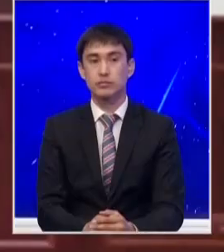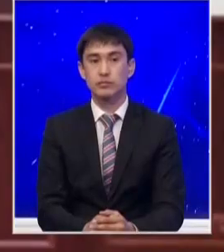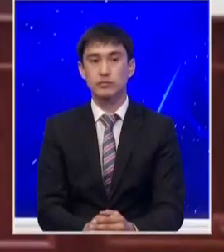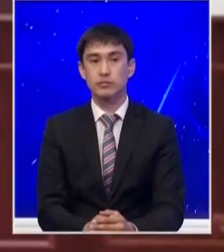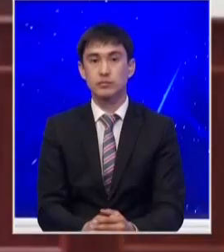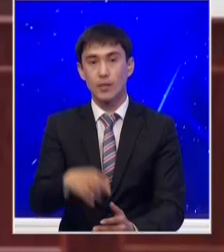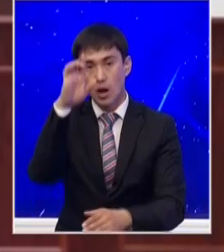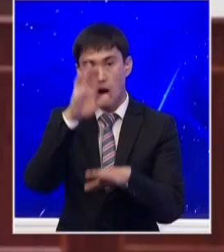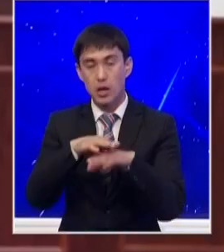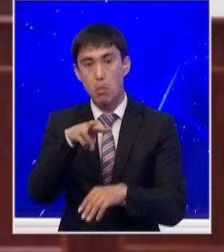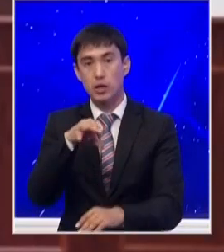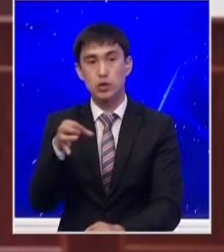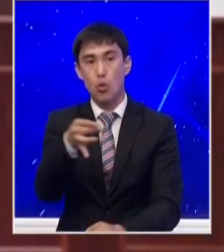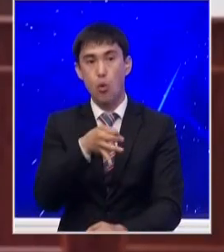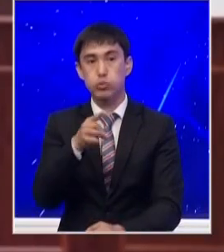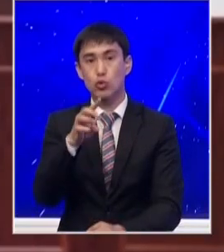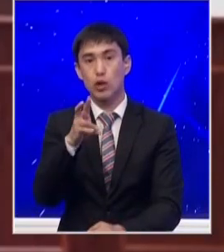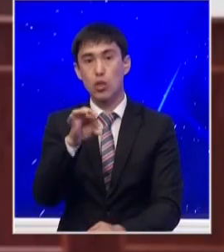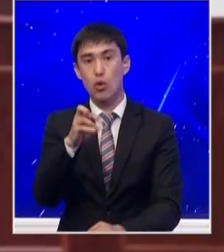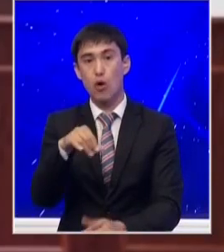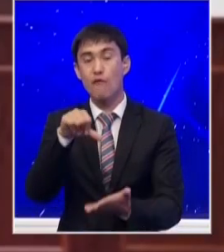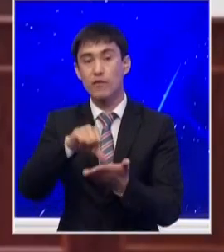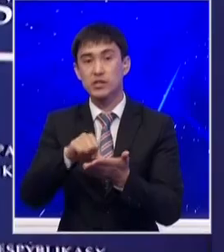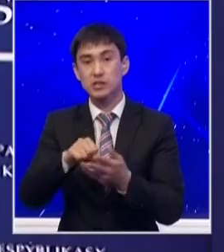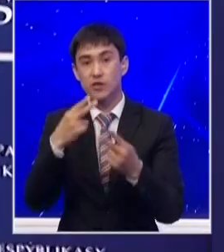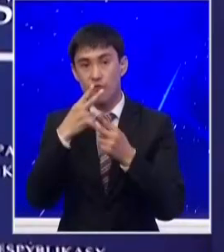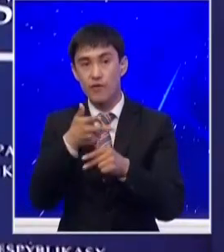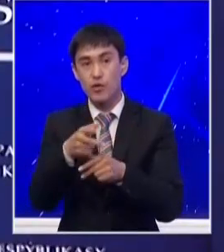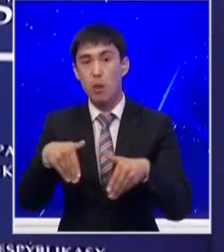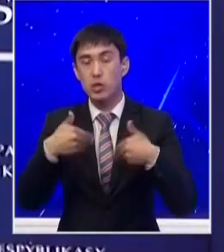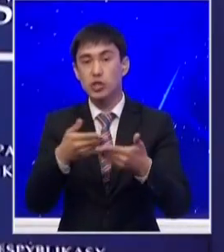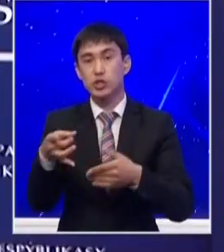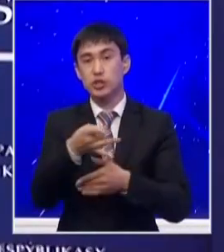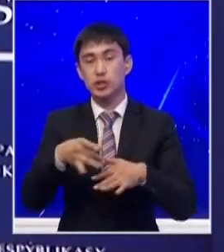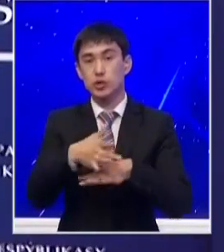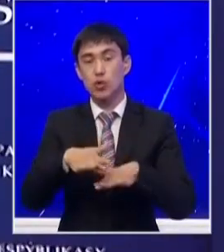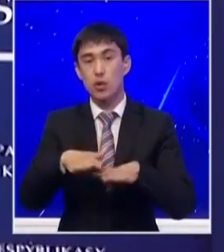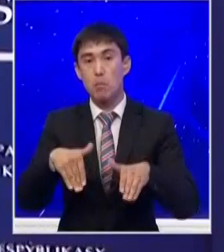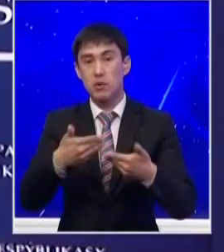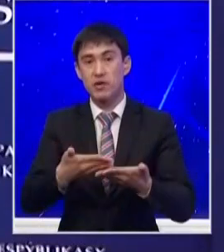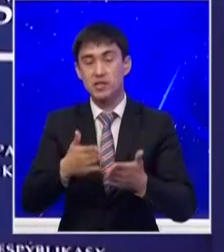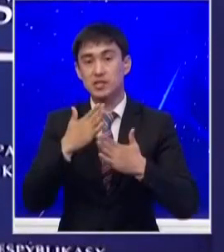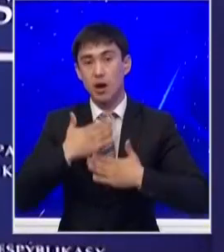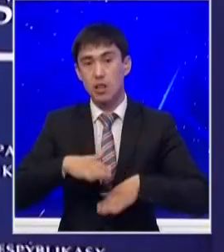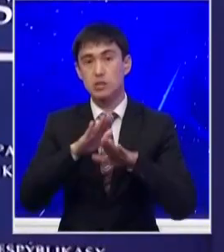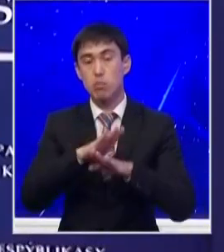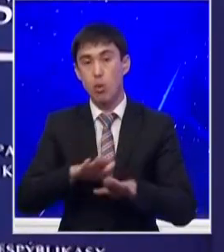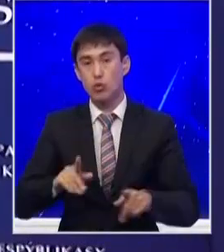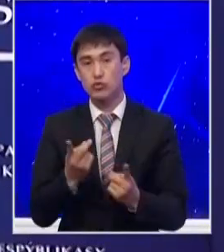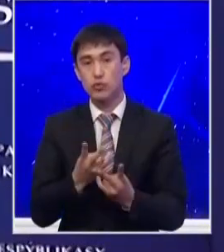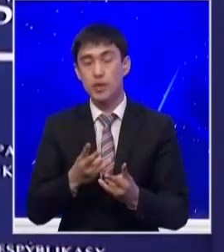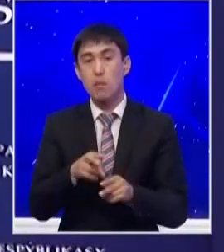Аким Мангистауской области Нурлан нугаев выступил С видеообращением К жителям региона призвав их сохранять спокойствие